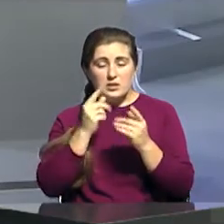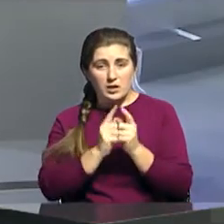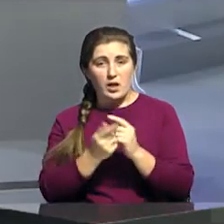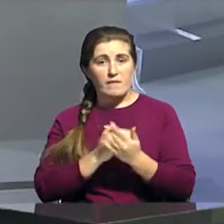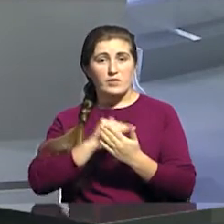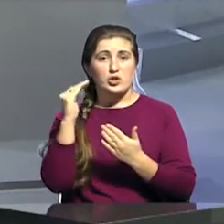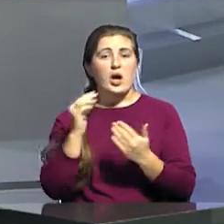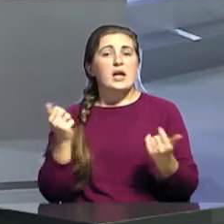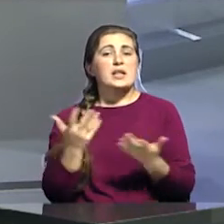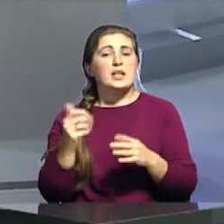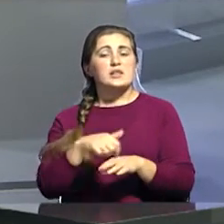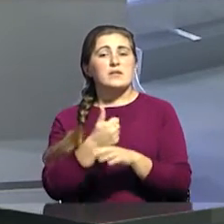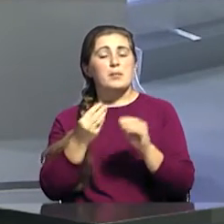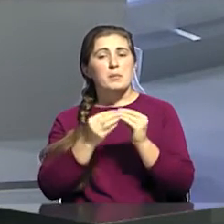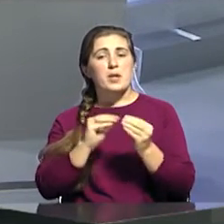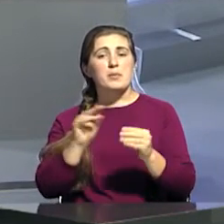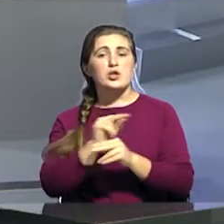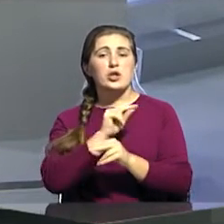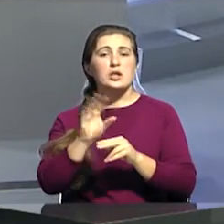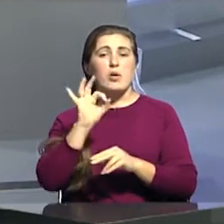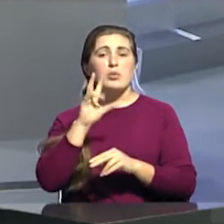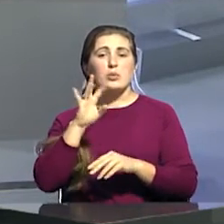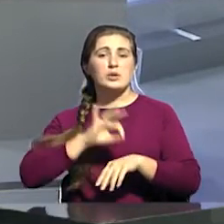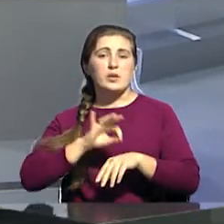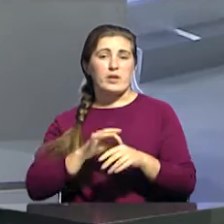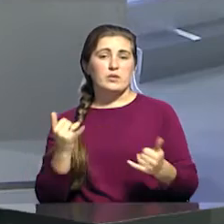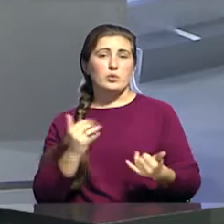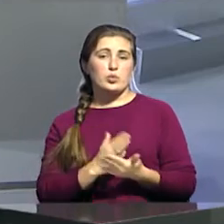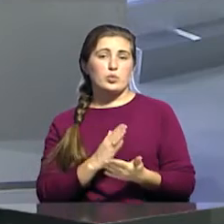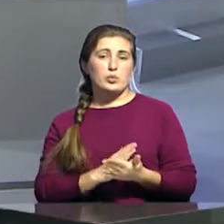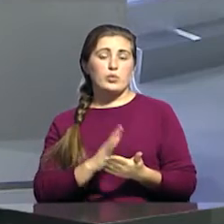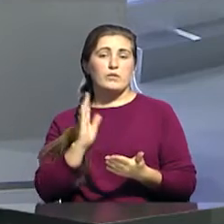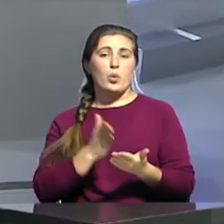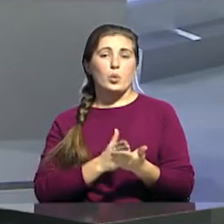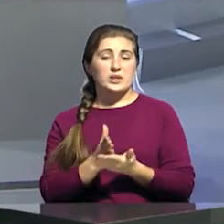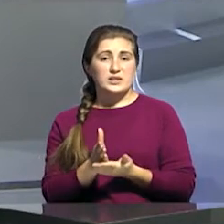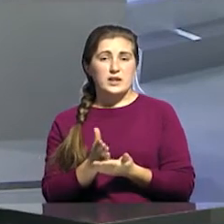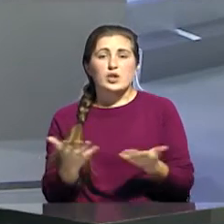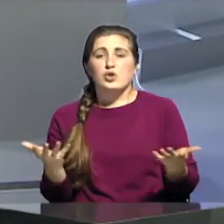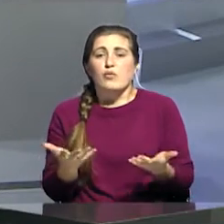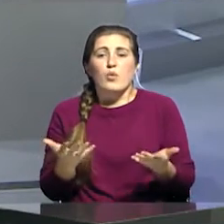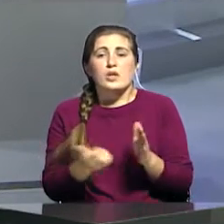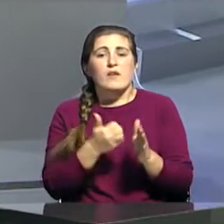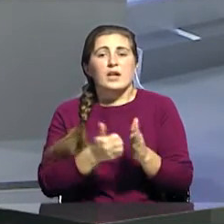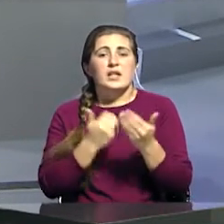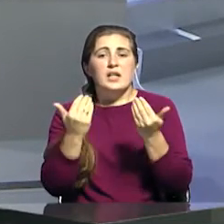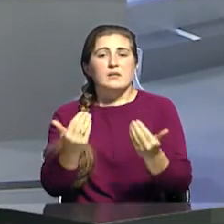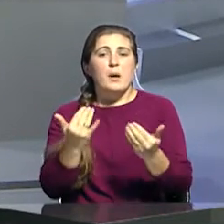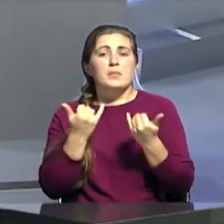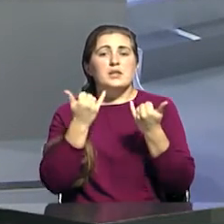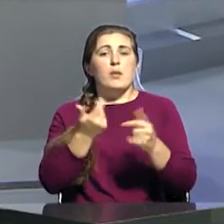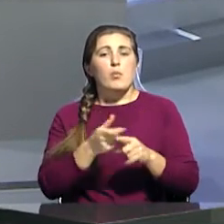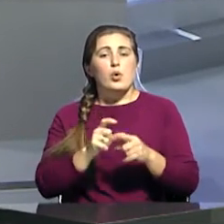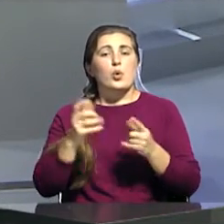проблемы вот в лечении онкозаболеваний на сегодня существуют, в принципе, в отрасли? Чего не хватает вам для